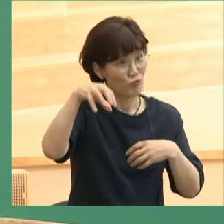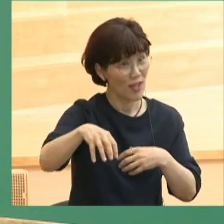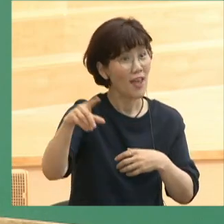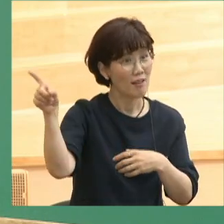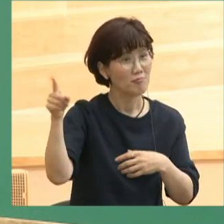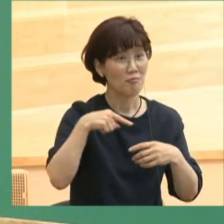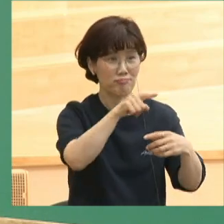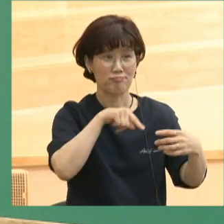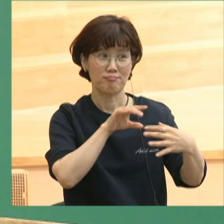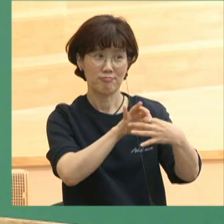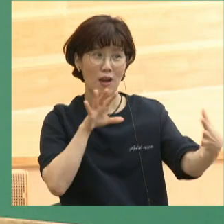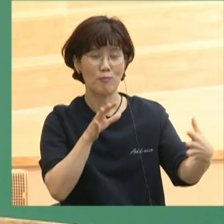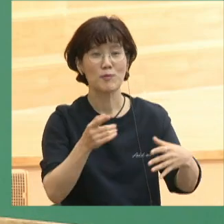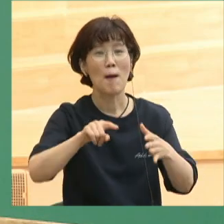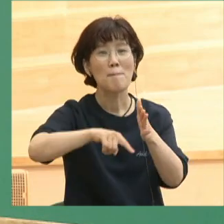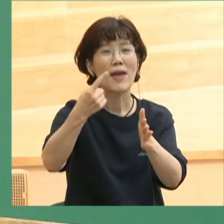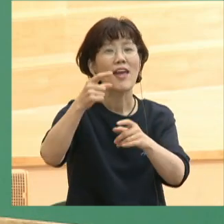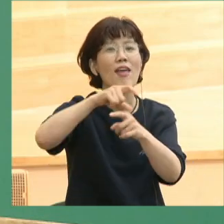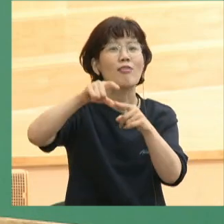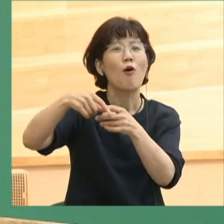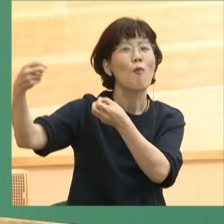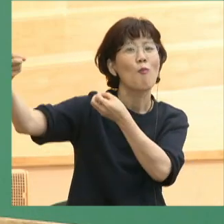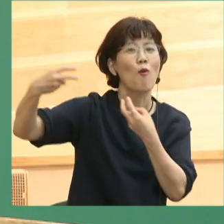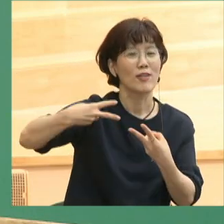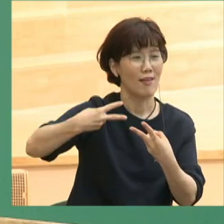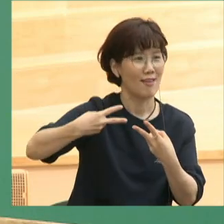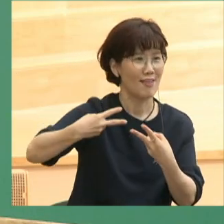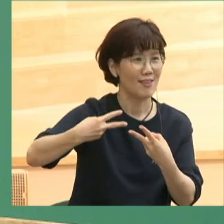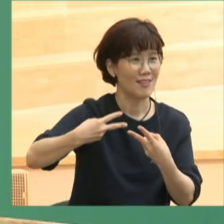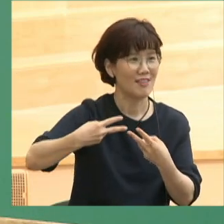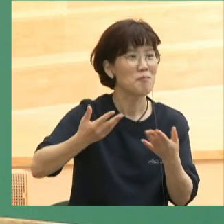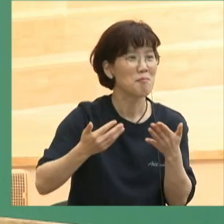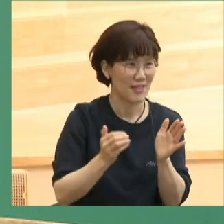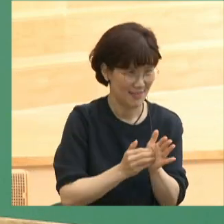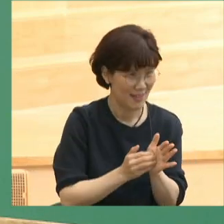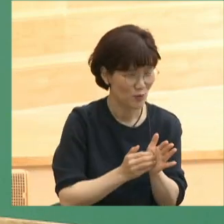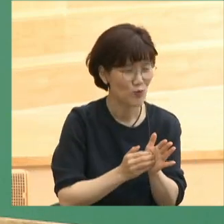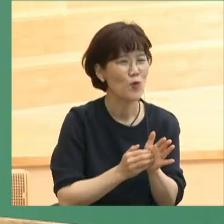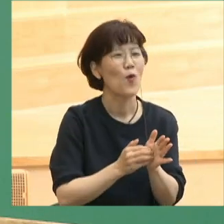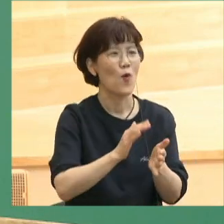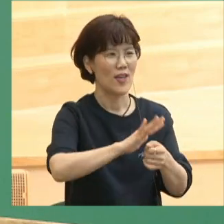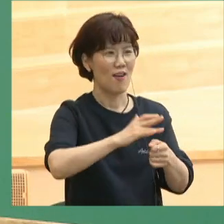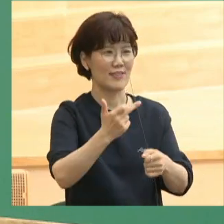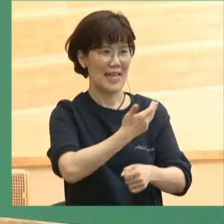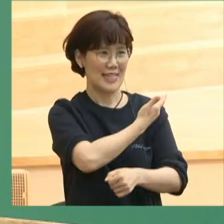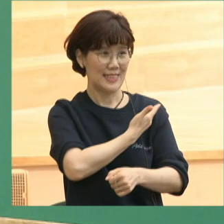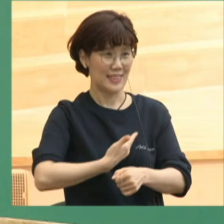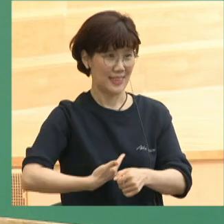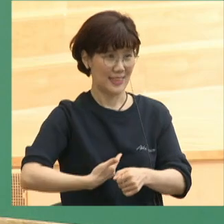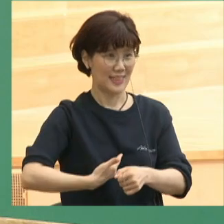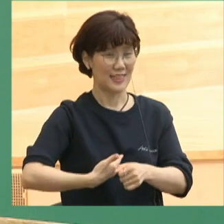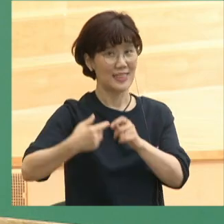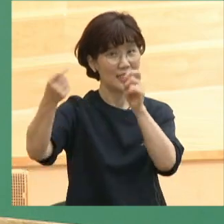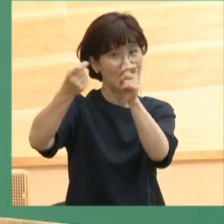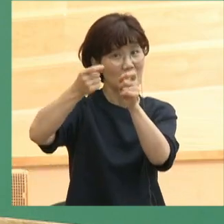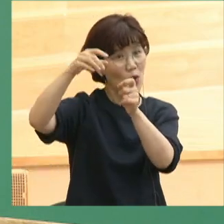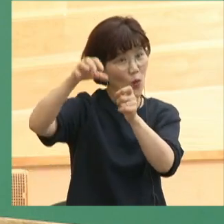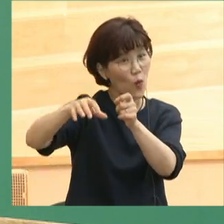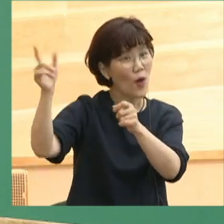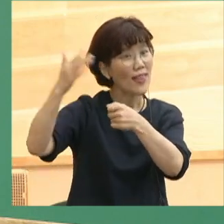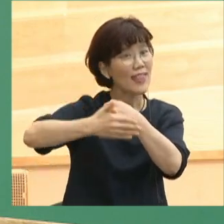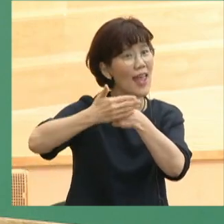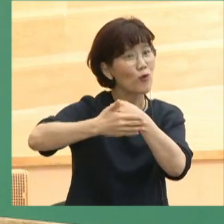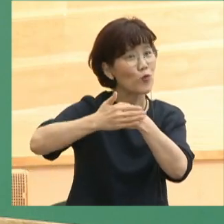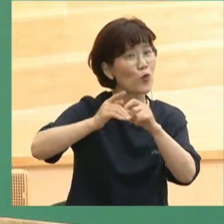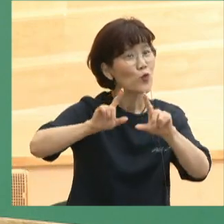없는데 100개를 또 교회에 도네이션을 해줘요. 사랑의 보따리를. 그래가지고 경산시와 인급되는 인접한 대구